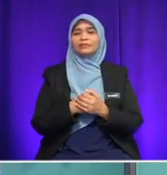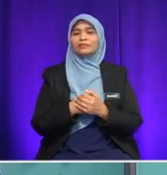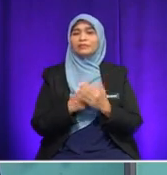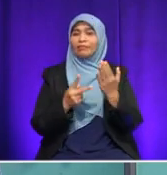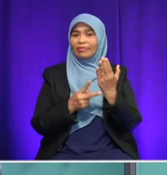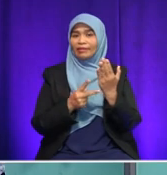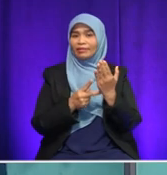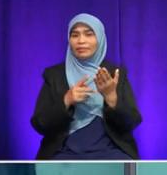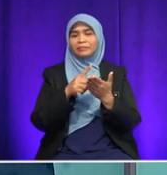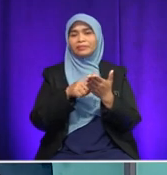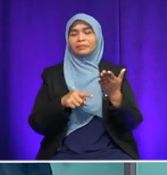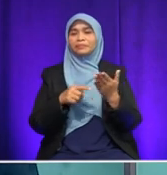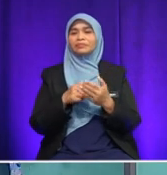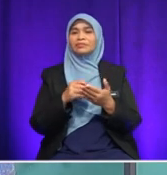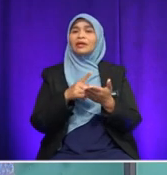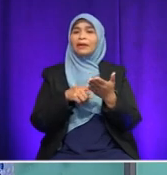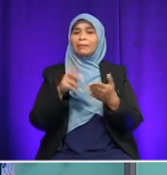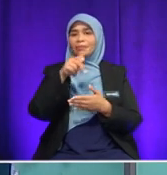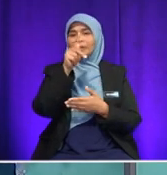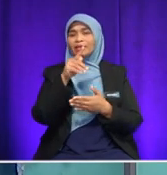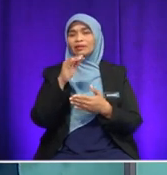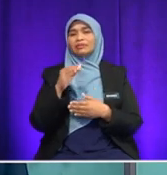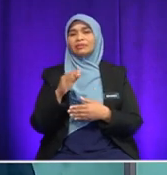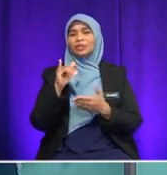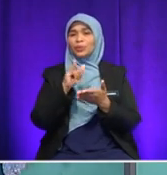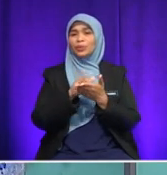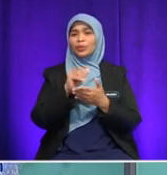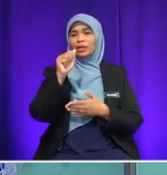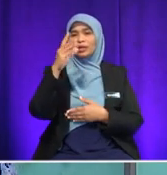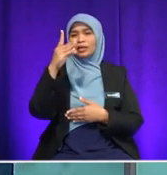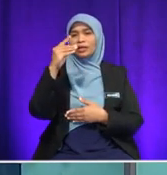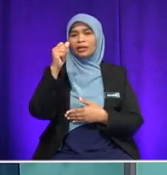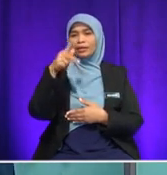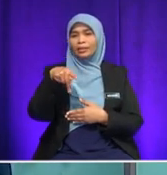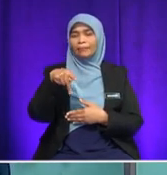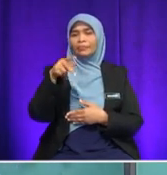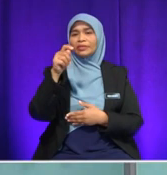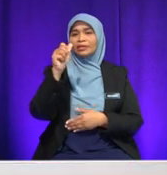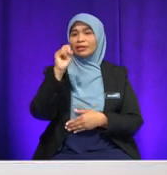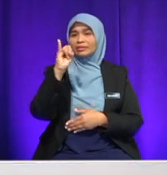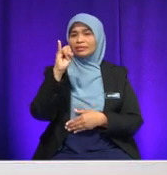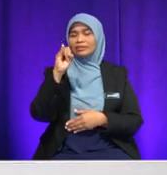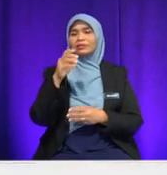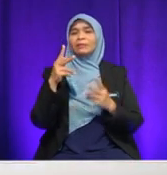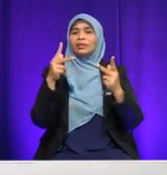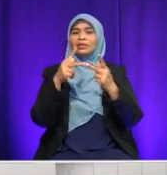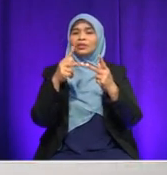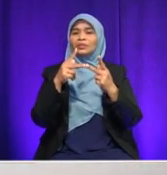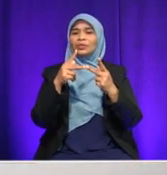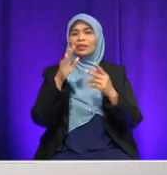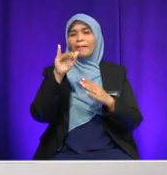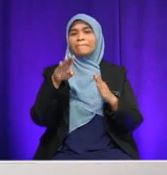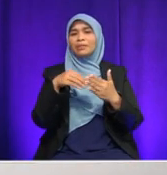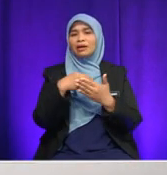Okey. Okey. Jadi apakah dia maksud adaptasi? Adalah penyesuaian dengan keadaan yang baharu atau berbeza.